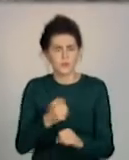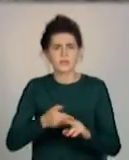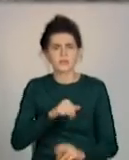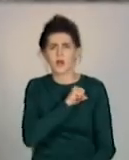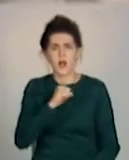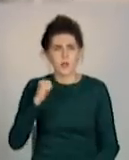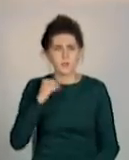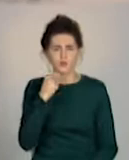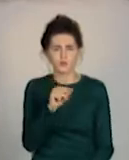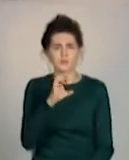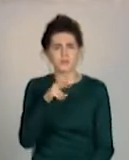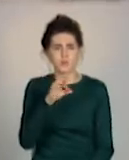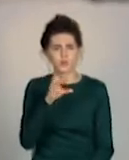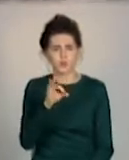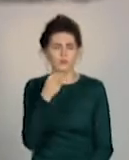іти пішки.